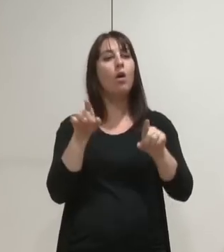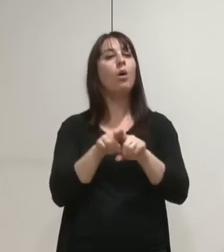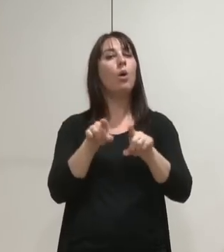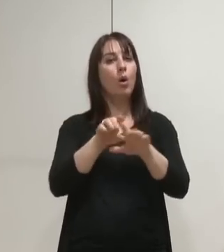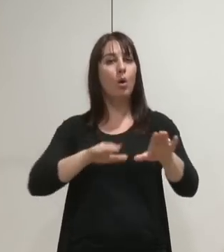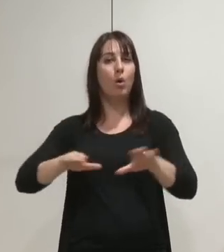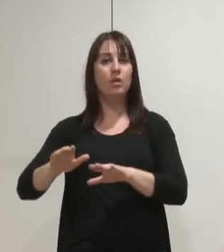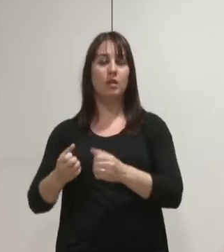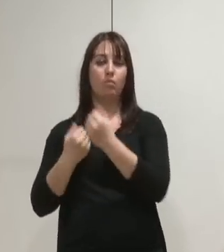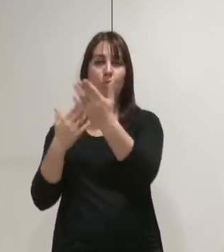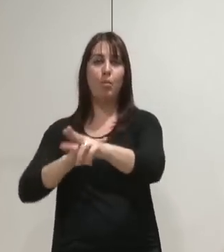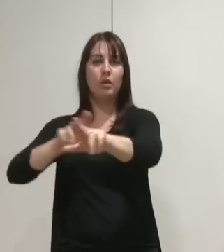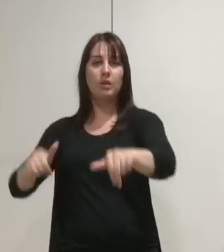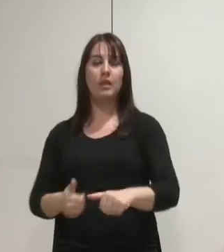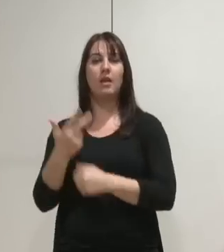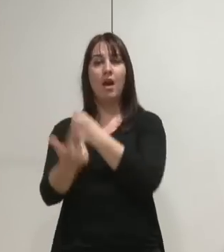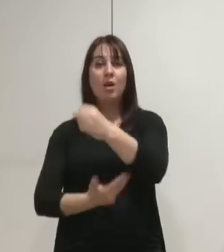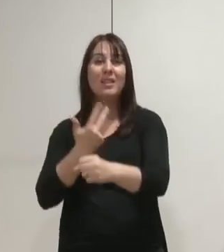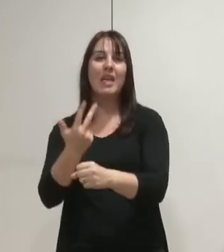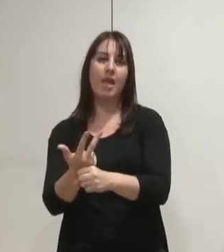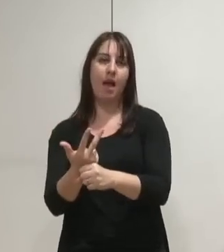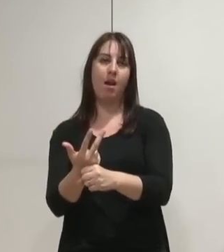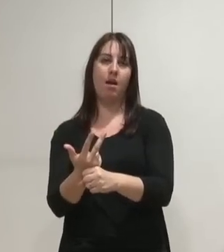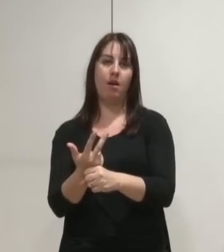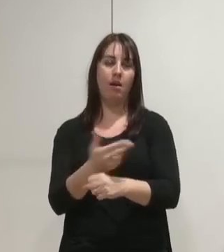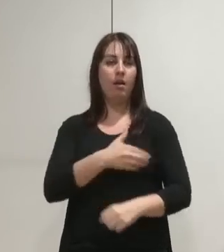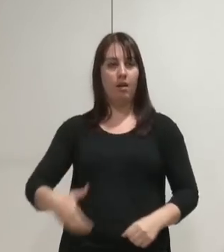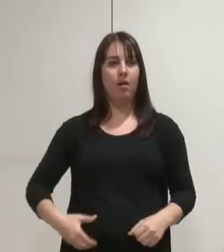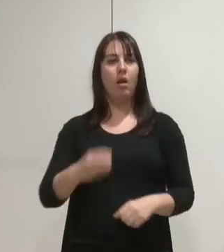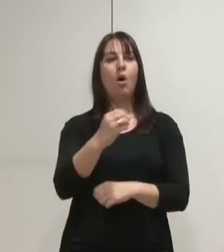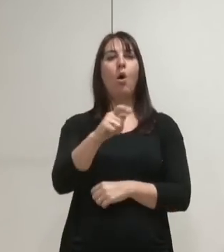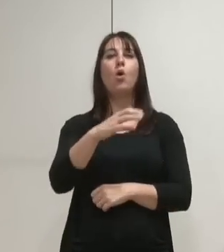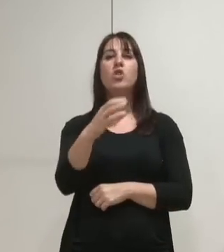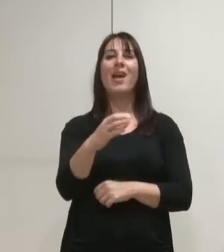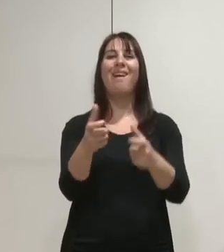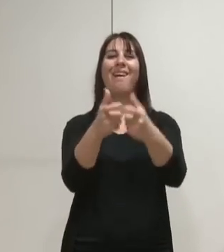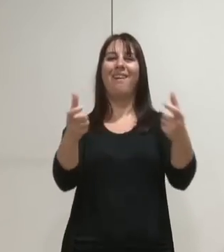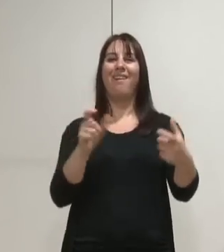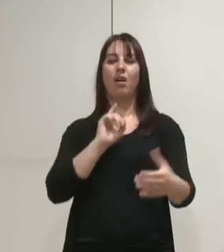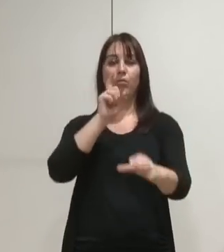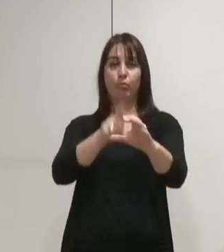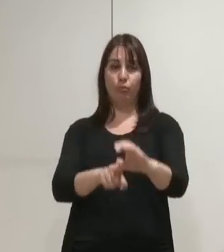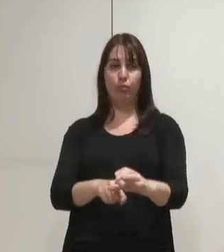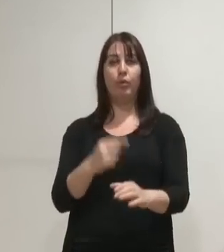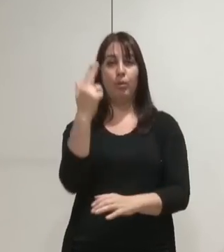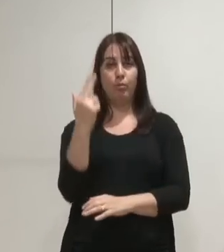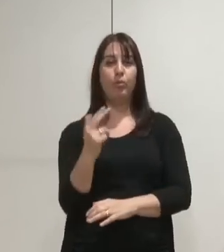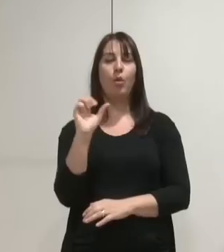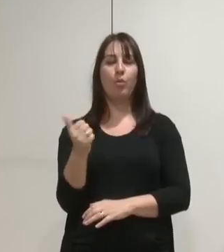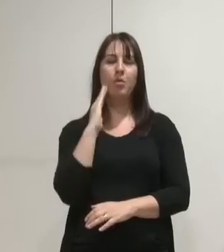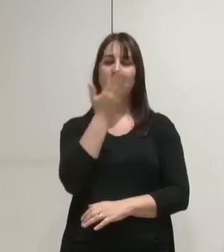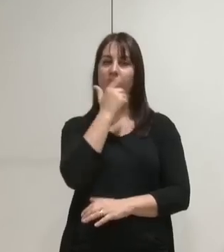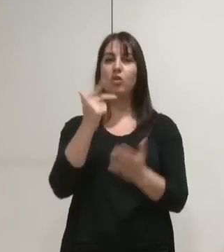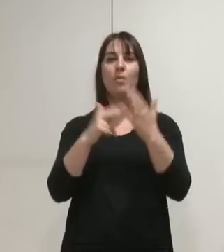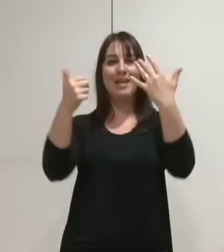la signature de nouvelle convention triénal entre la ville et les EC à compé du 1er janvier 2016